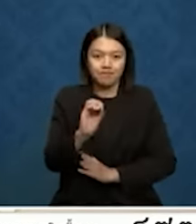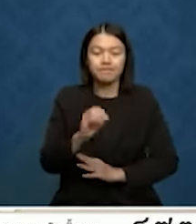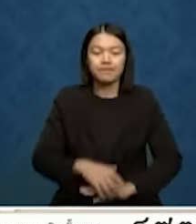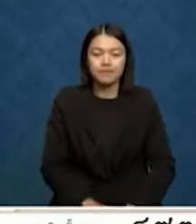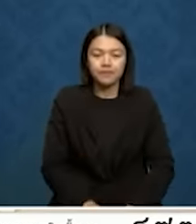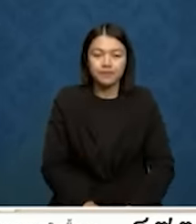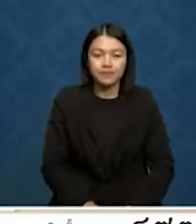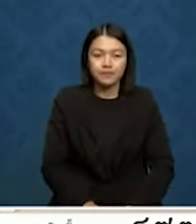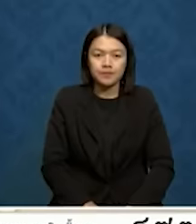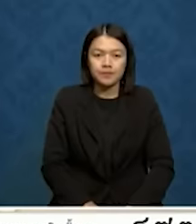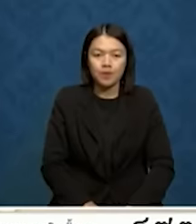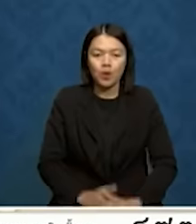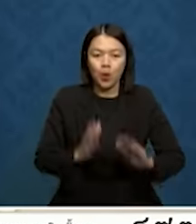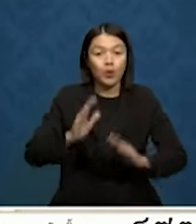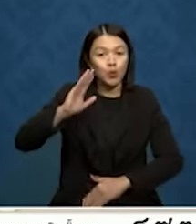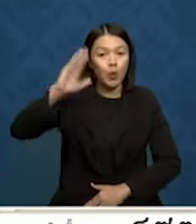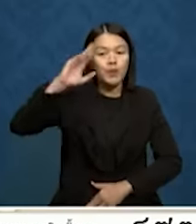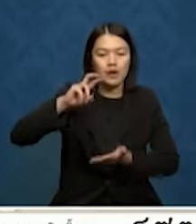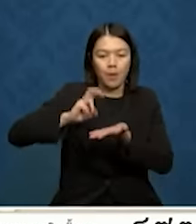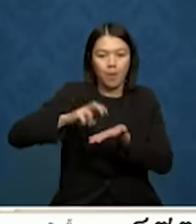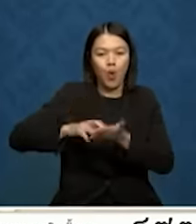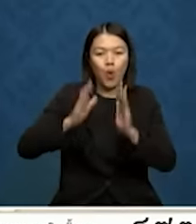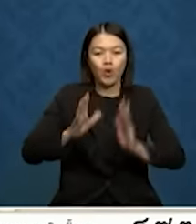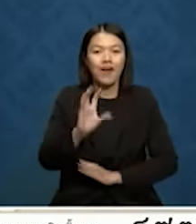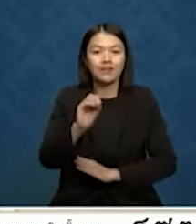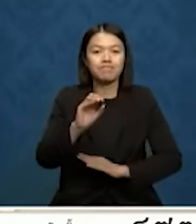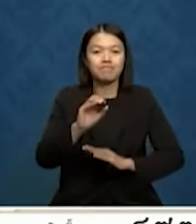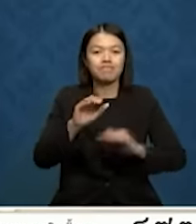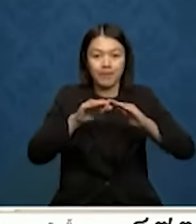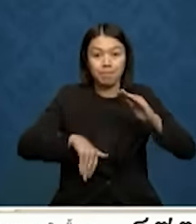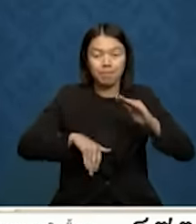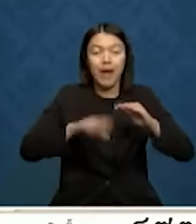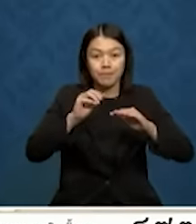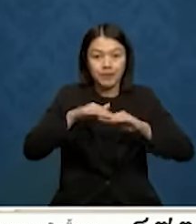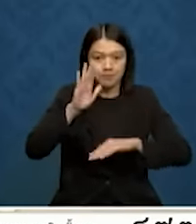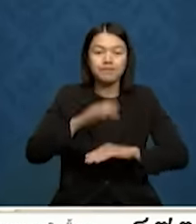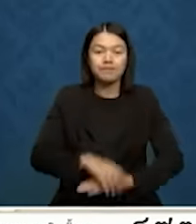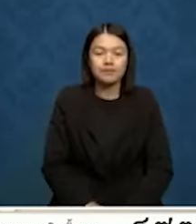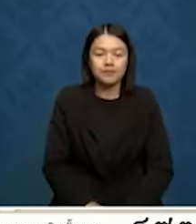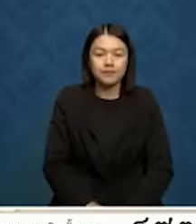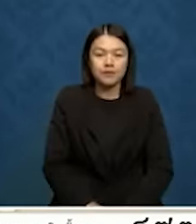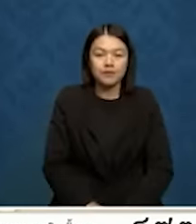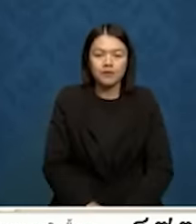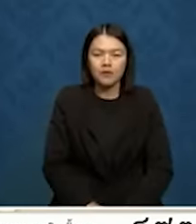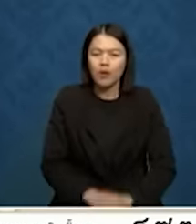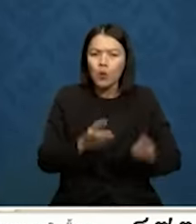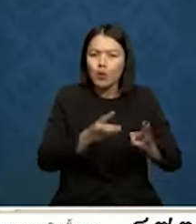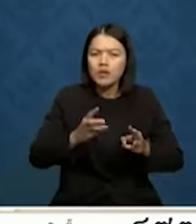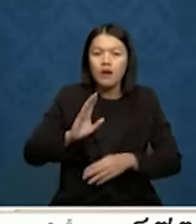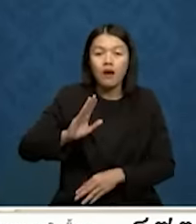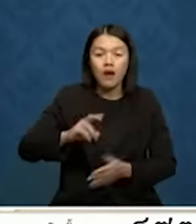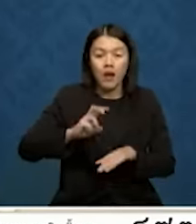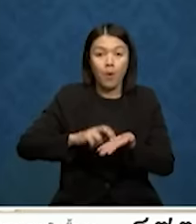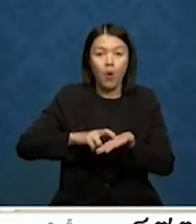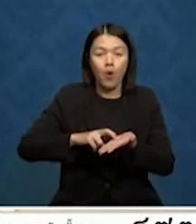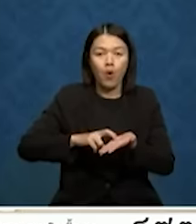านต้องมีผู้รับรองครับไม่น้อยกว่า50ท่านโดยการใช้วิธีรับรองนั้นผมก็จะใ